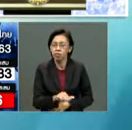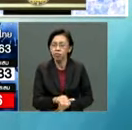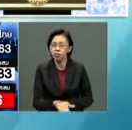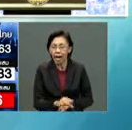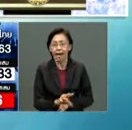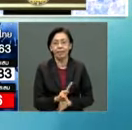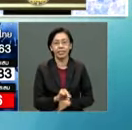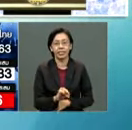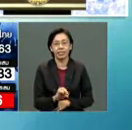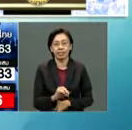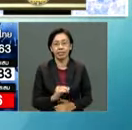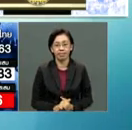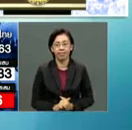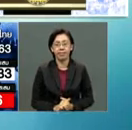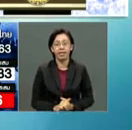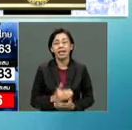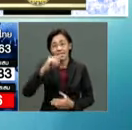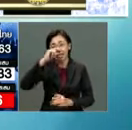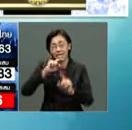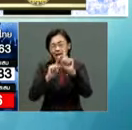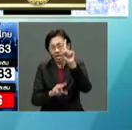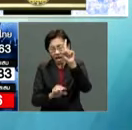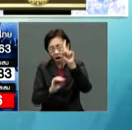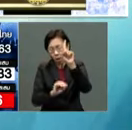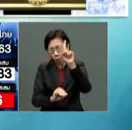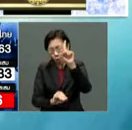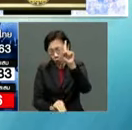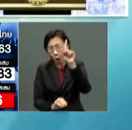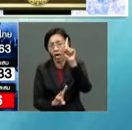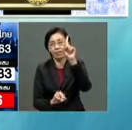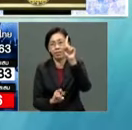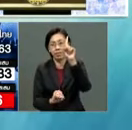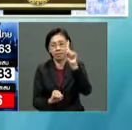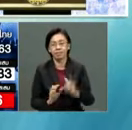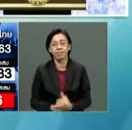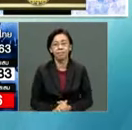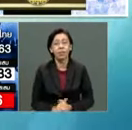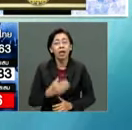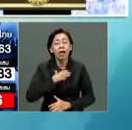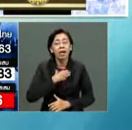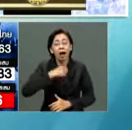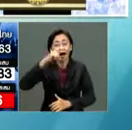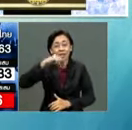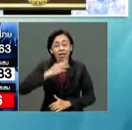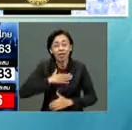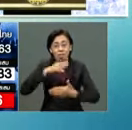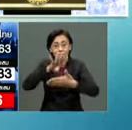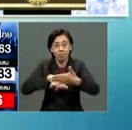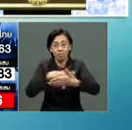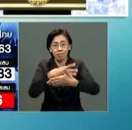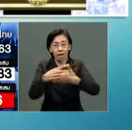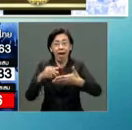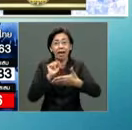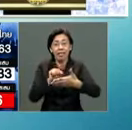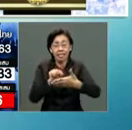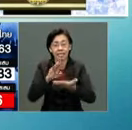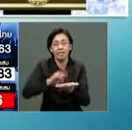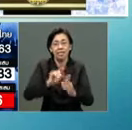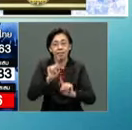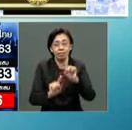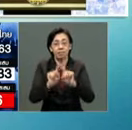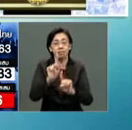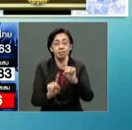ในสัปดาห์นี้กลายเป็น70แล้วถ้าท่านใดต้องการได้เห็นภาพของตารางนี้หรือสถิติต่างๆเหล่